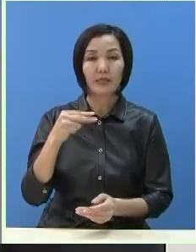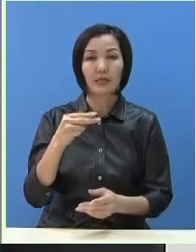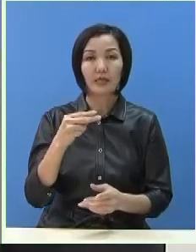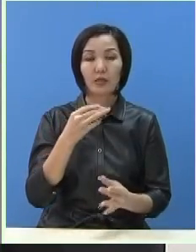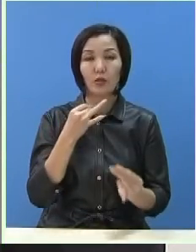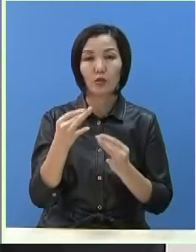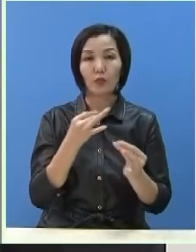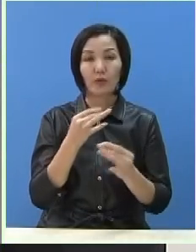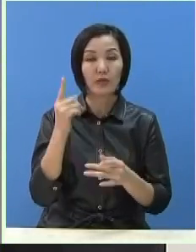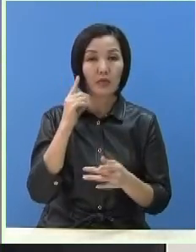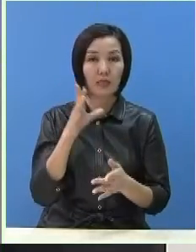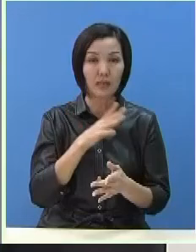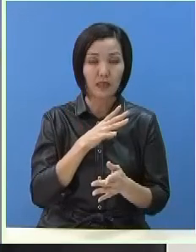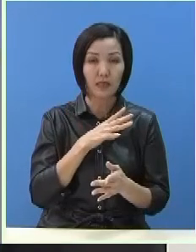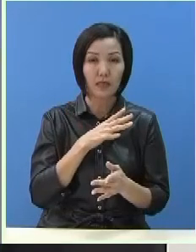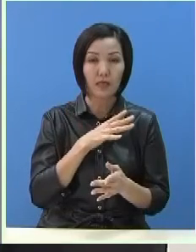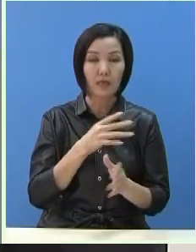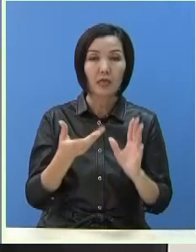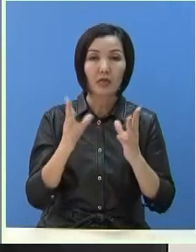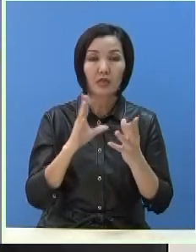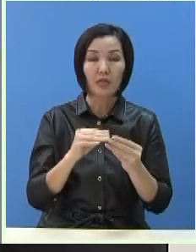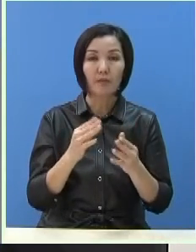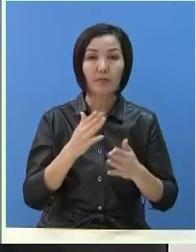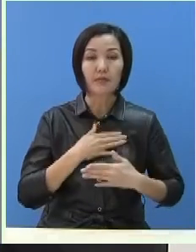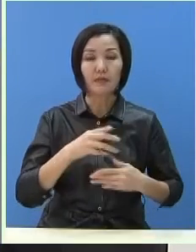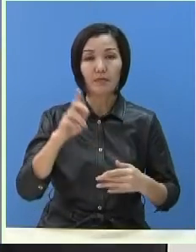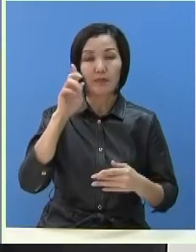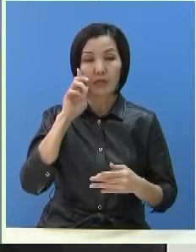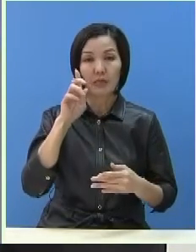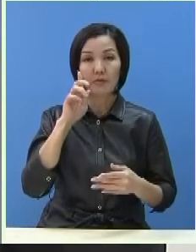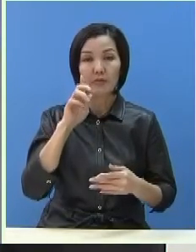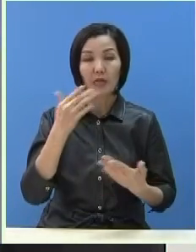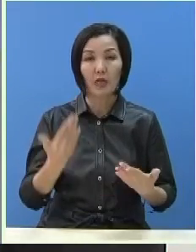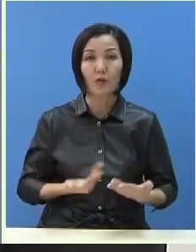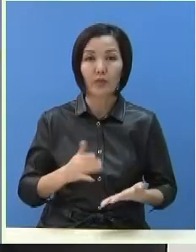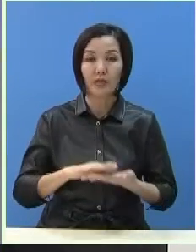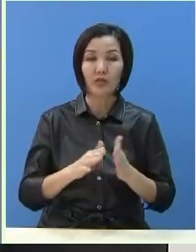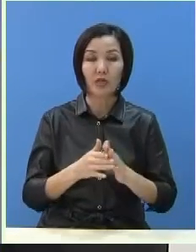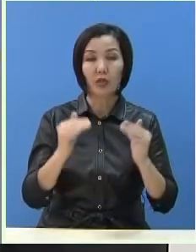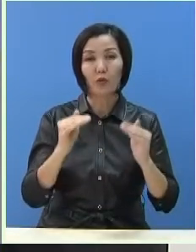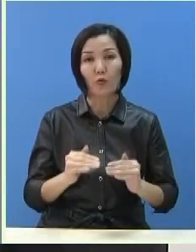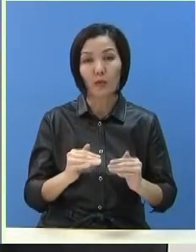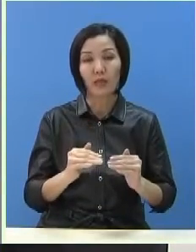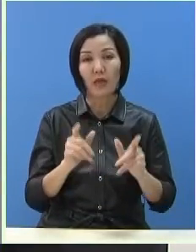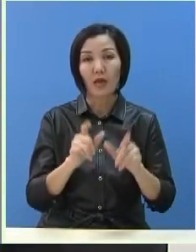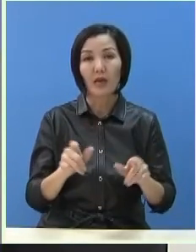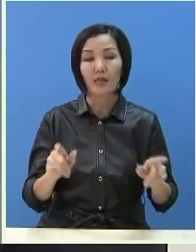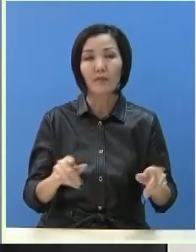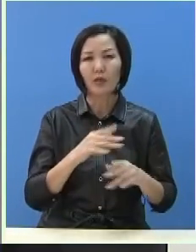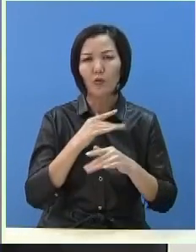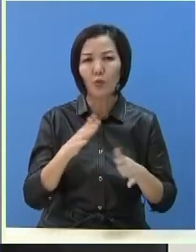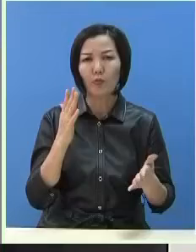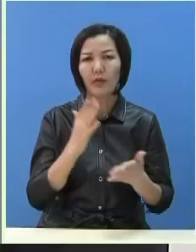да естідіңіздер ғой. Жалпы біздің мемлекетімізде әлеуметтік жағдайы төмен адамдардың басым